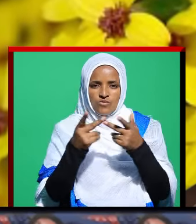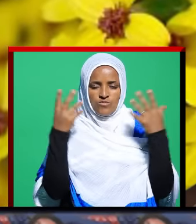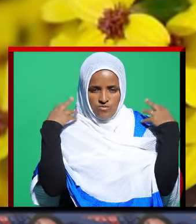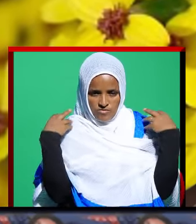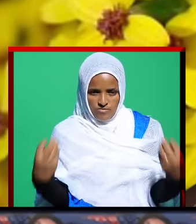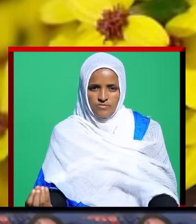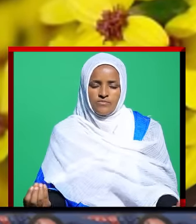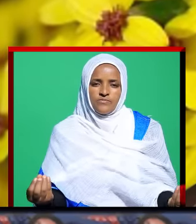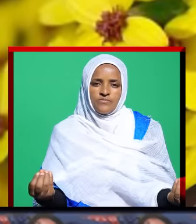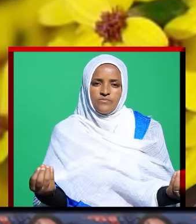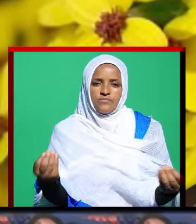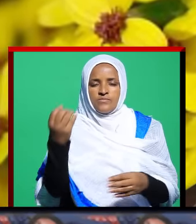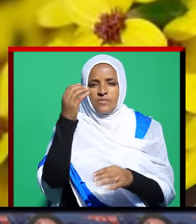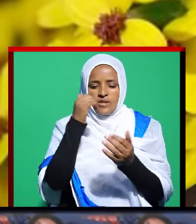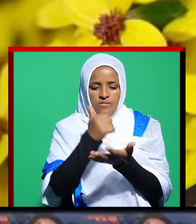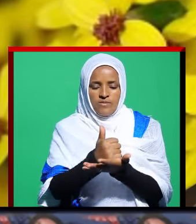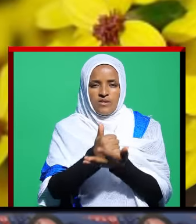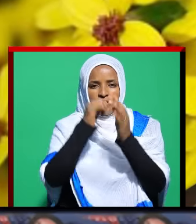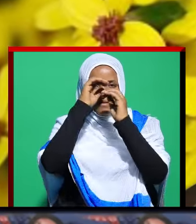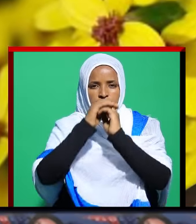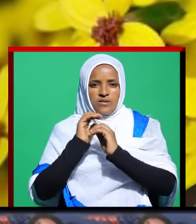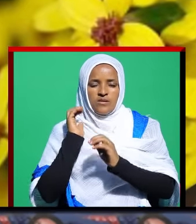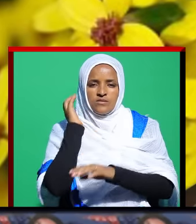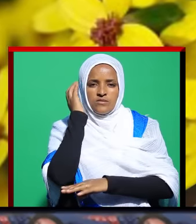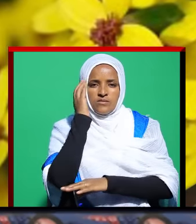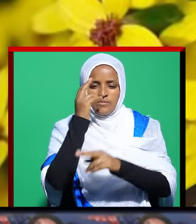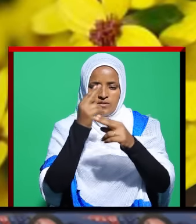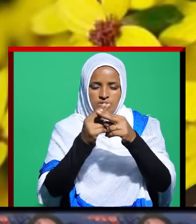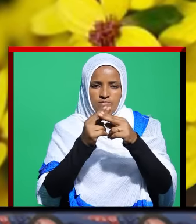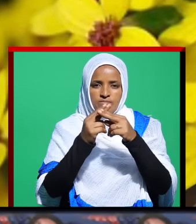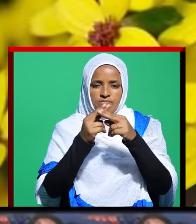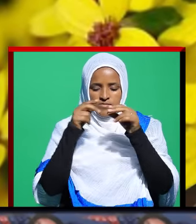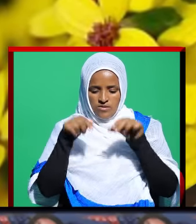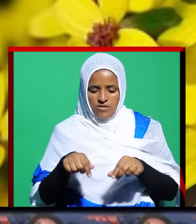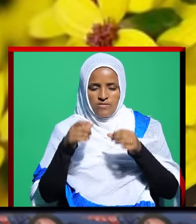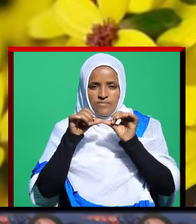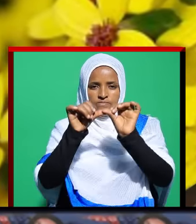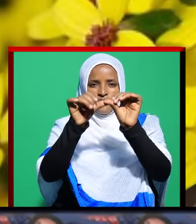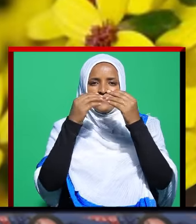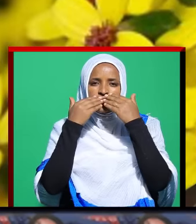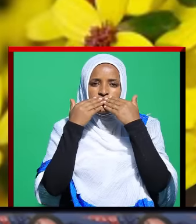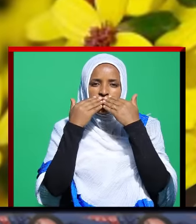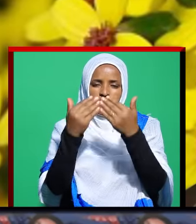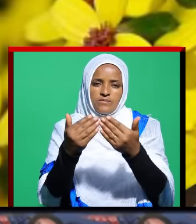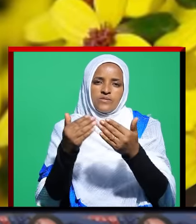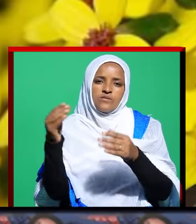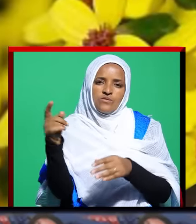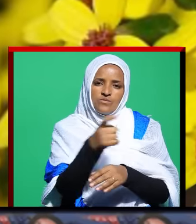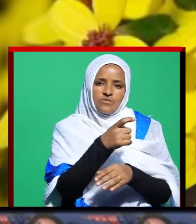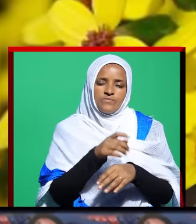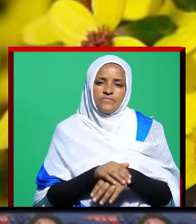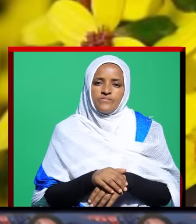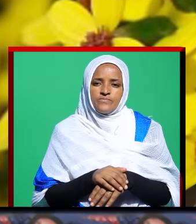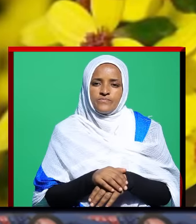እንደምን ሰነበታችሁ? አሜን። የአምላካችን የልዑል እግዚአብሔር ስም ዛሬም ዘወትርም እስከ ዘላለም ድረስ